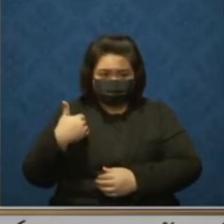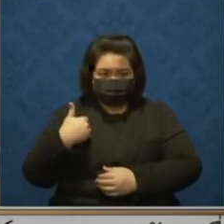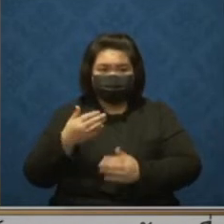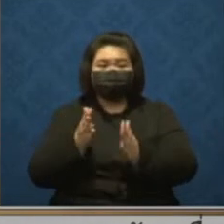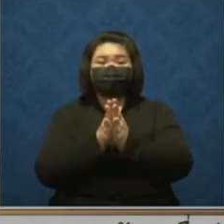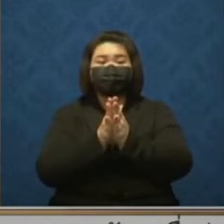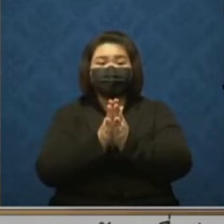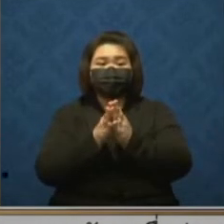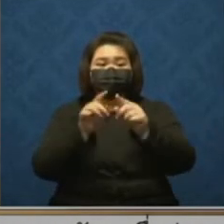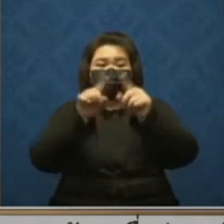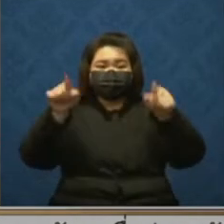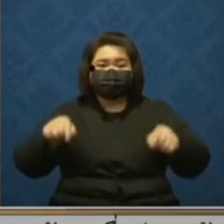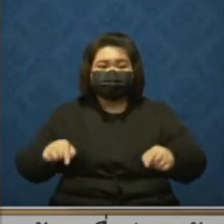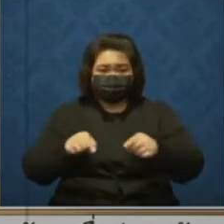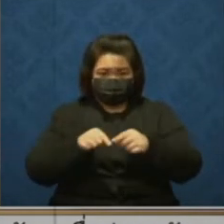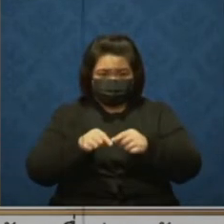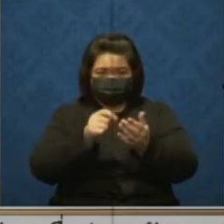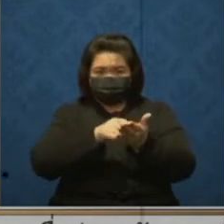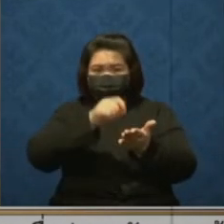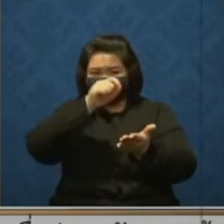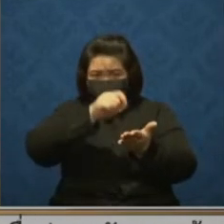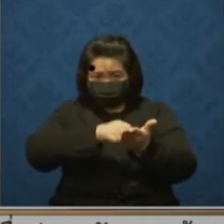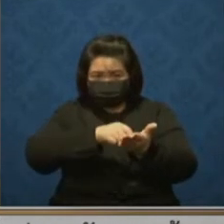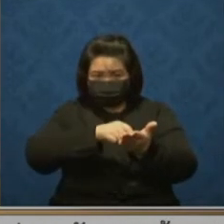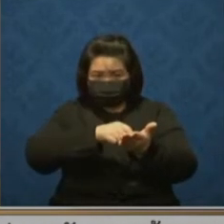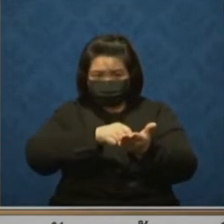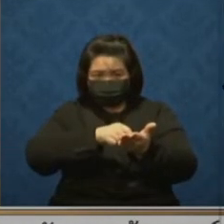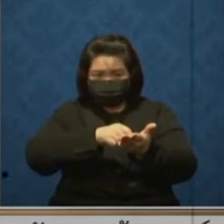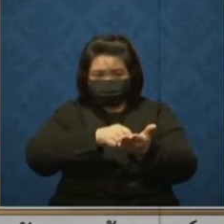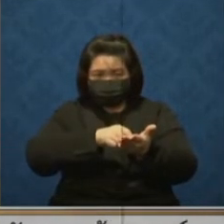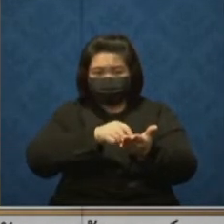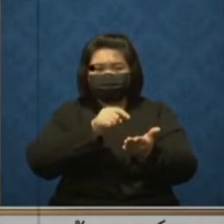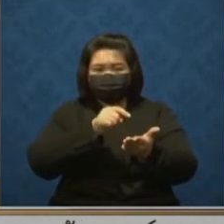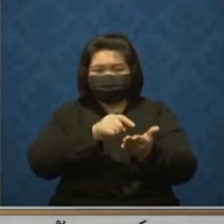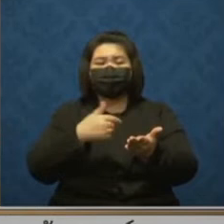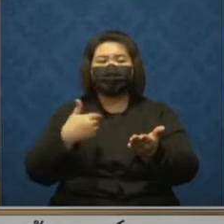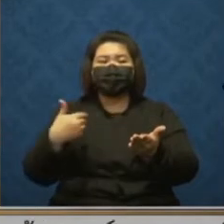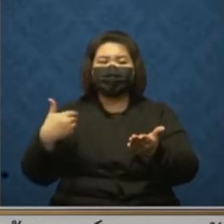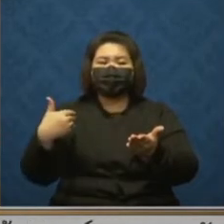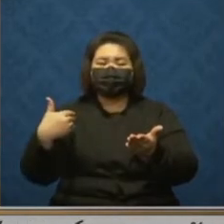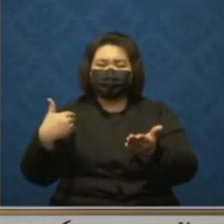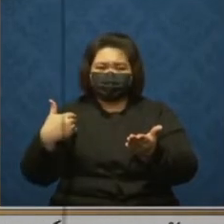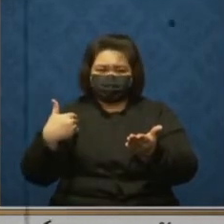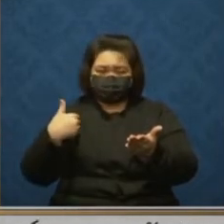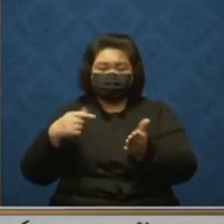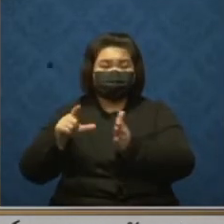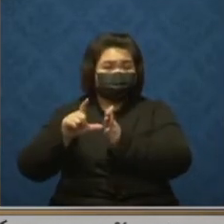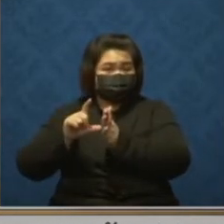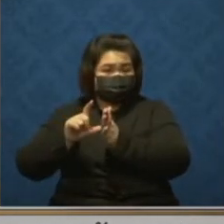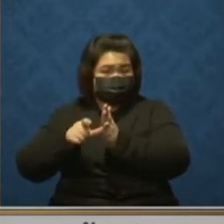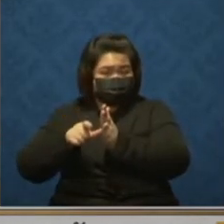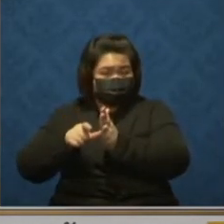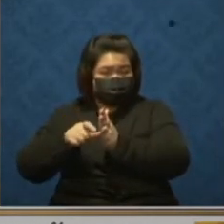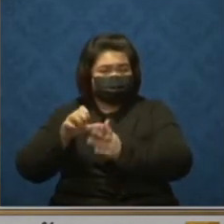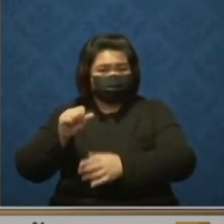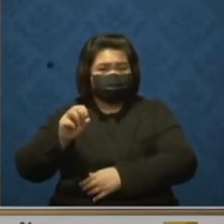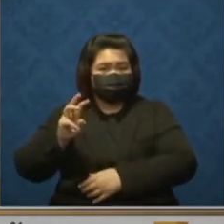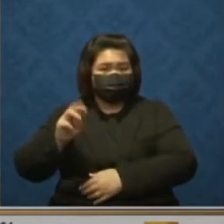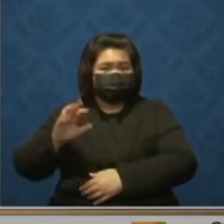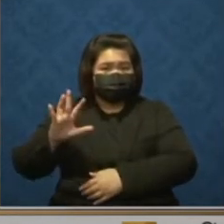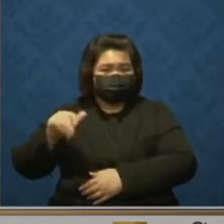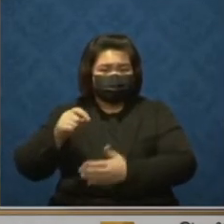ลงนามโดยพลเอกณัฐพลหน้าพาณิชย์เลขาสภาความมั่นคงของชาติ